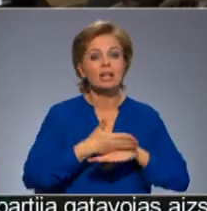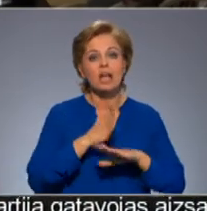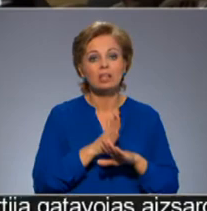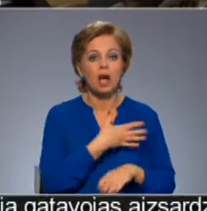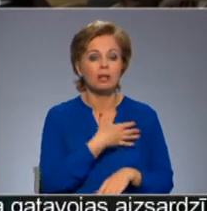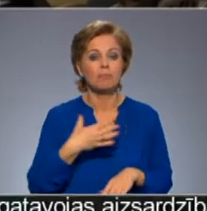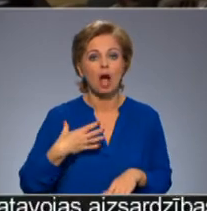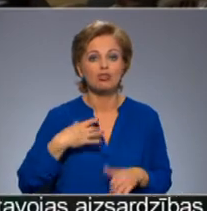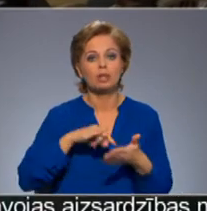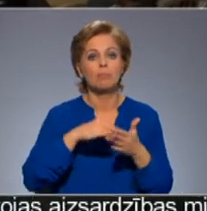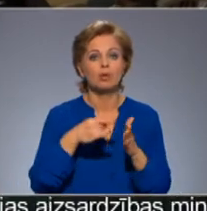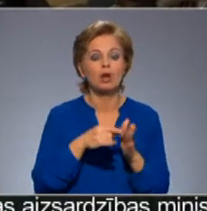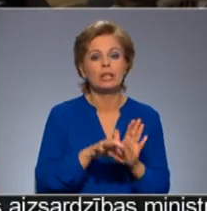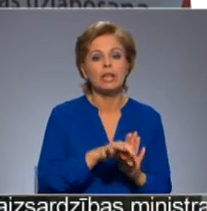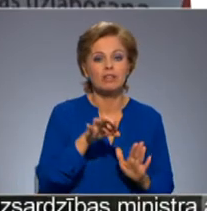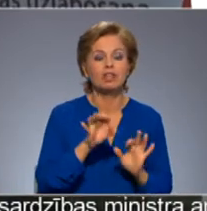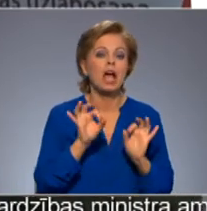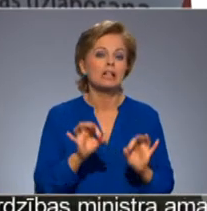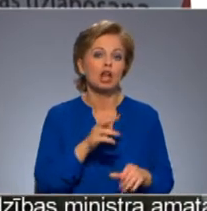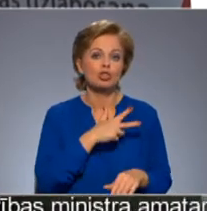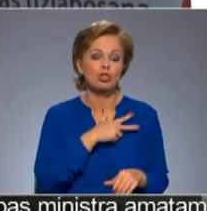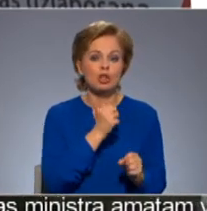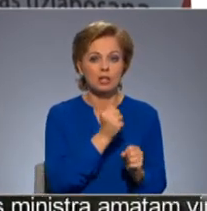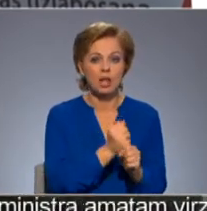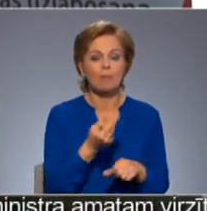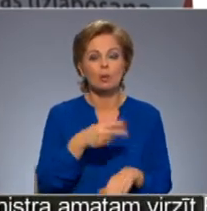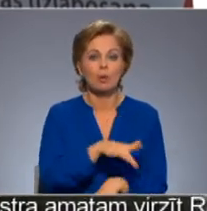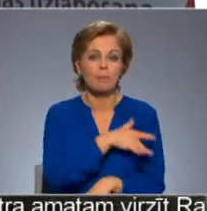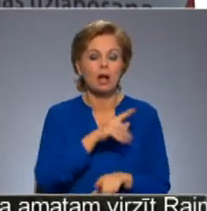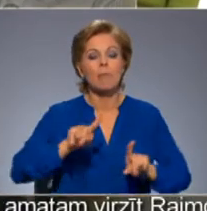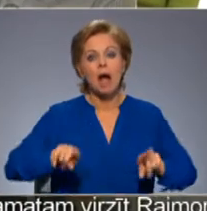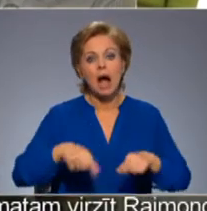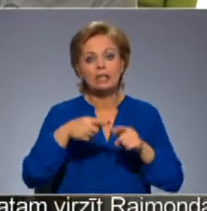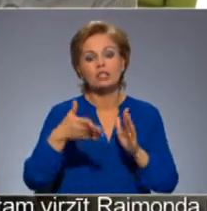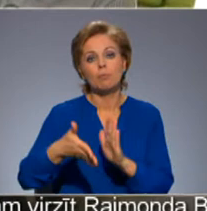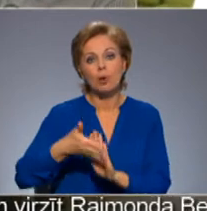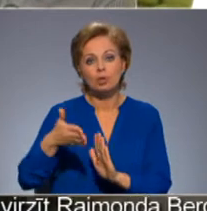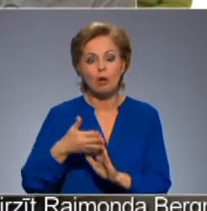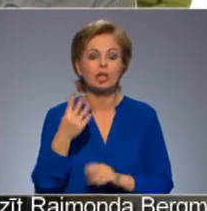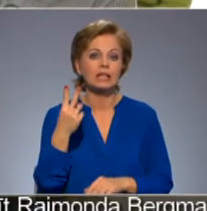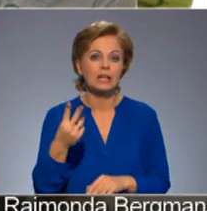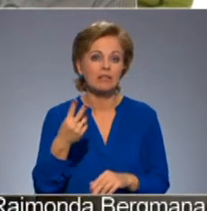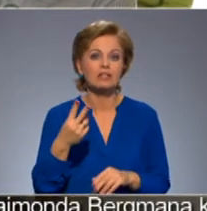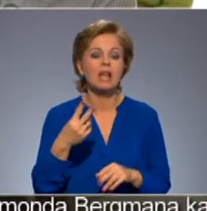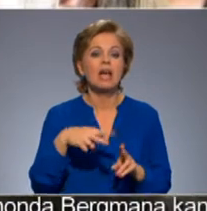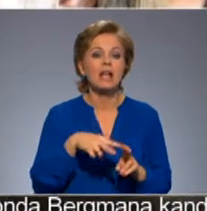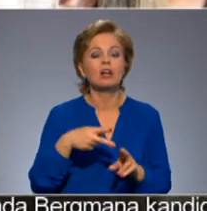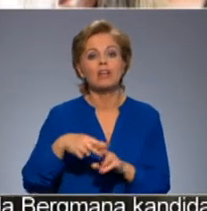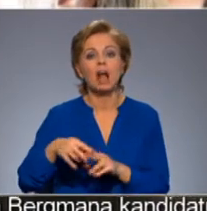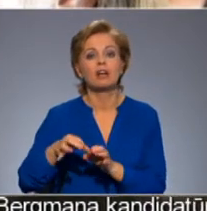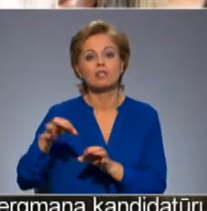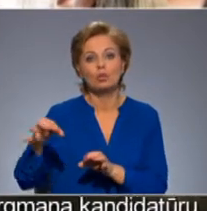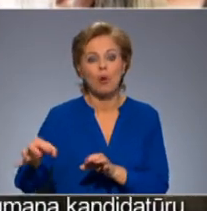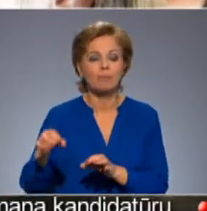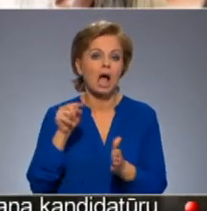pašvaldību šai projektā izvēlējušās tieši sociālā darba un pakalpojuma attīstību un uzlabošanu. Savukārt divas, Jelgava un Jelgavas novads,